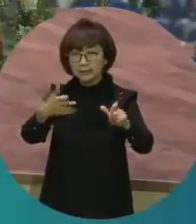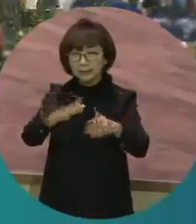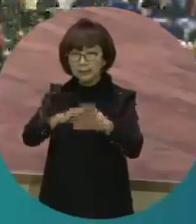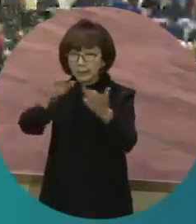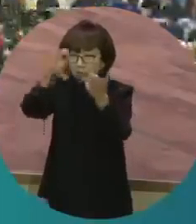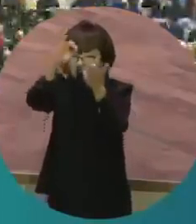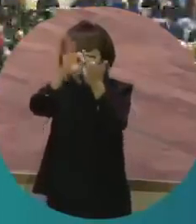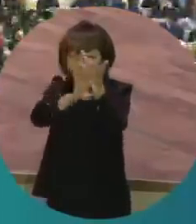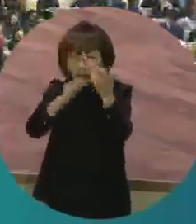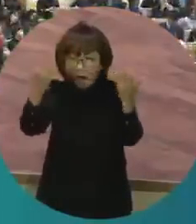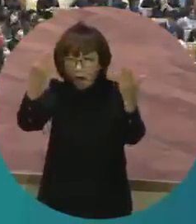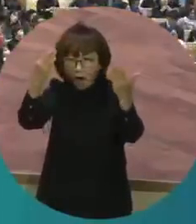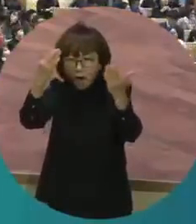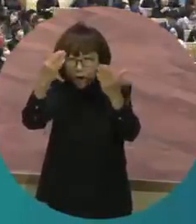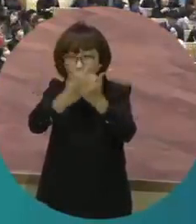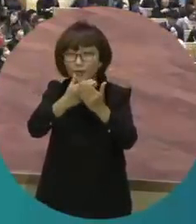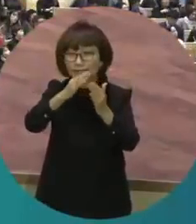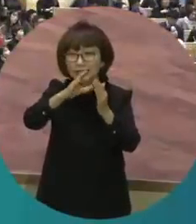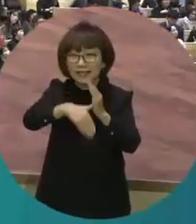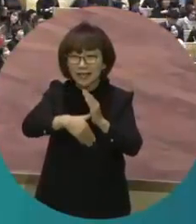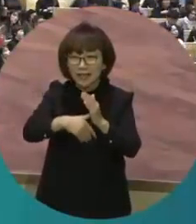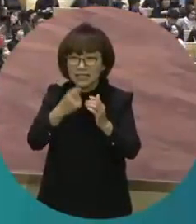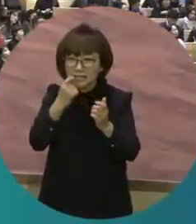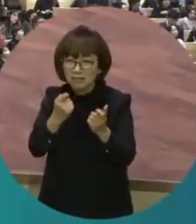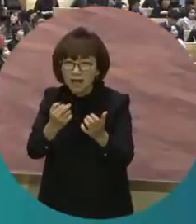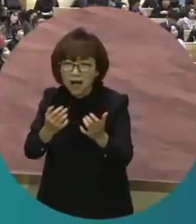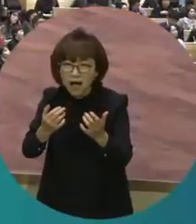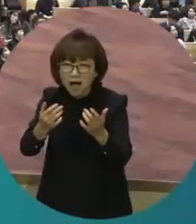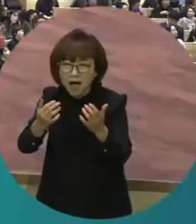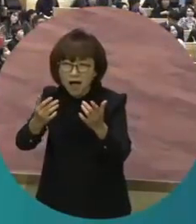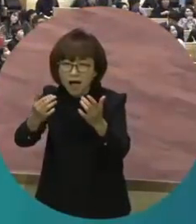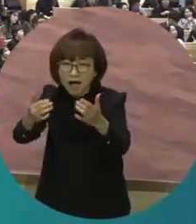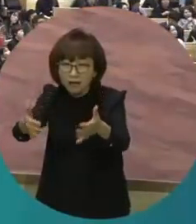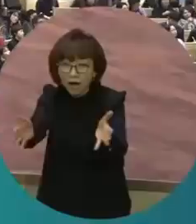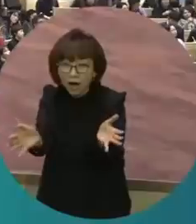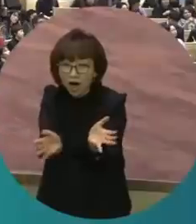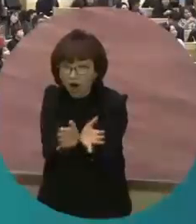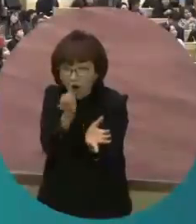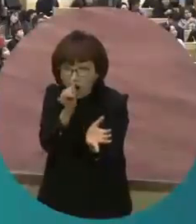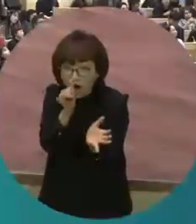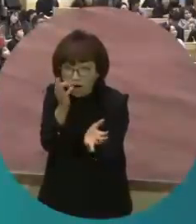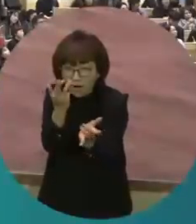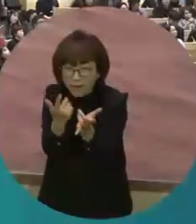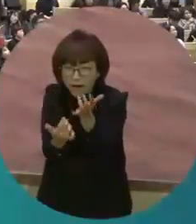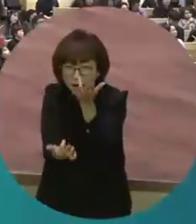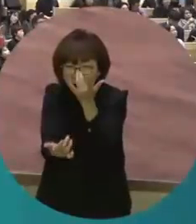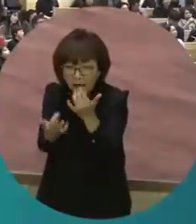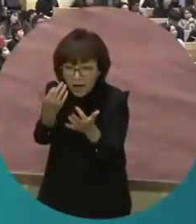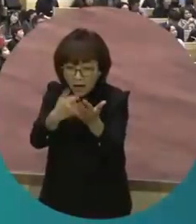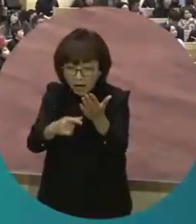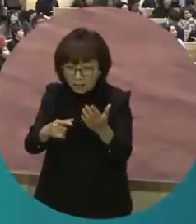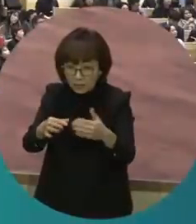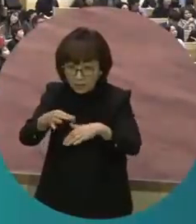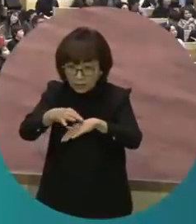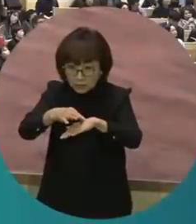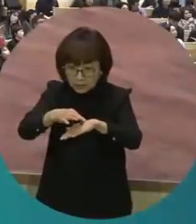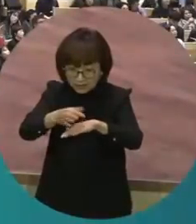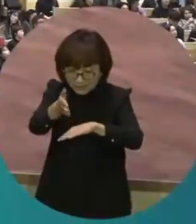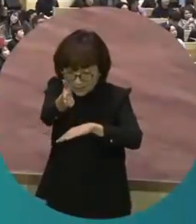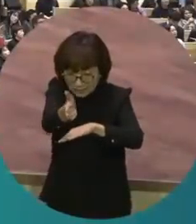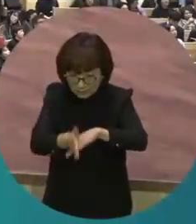해가 져서 어두울 때에 연기 나는 화로가 보이며 타는 횃불이 쪼갠 고기 사이로